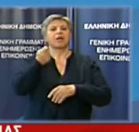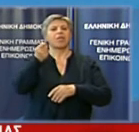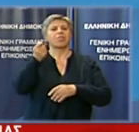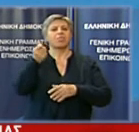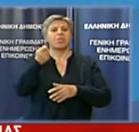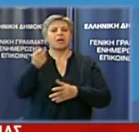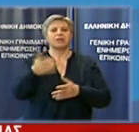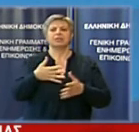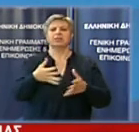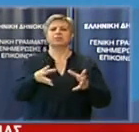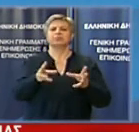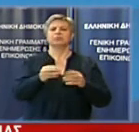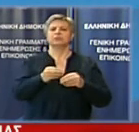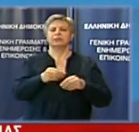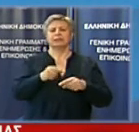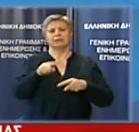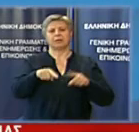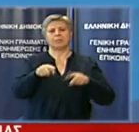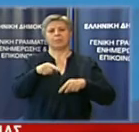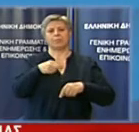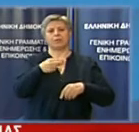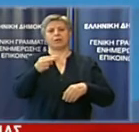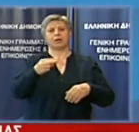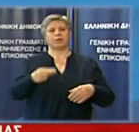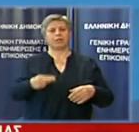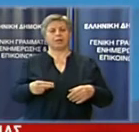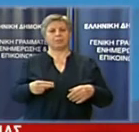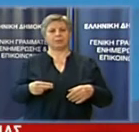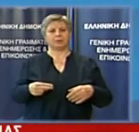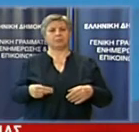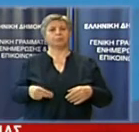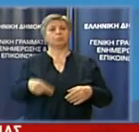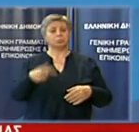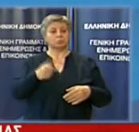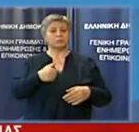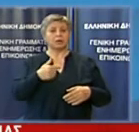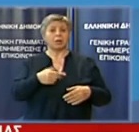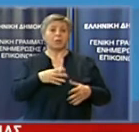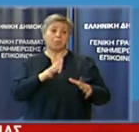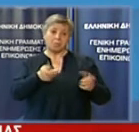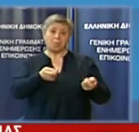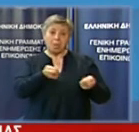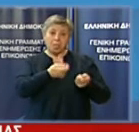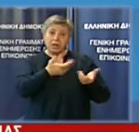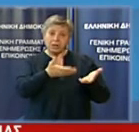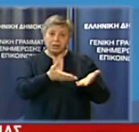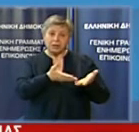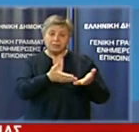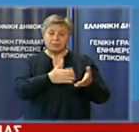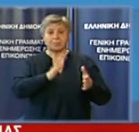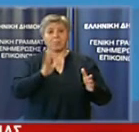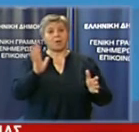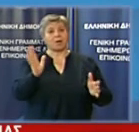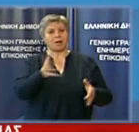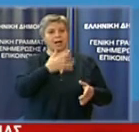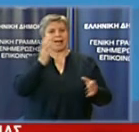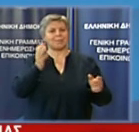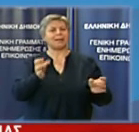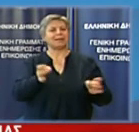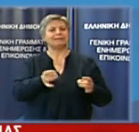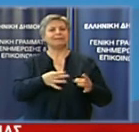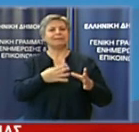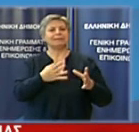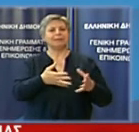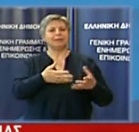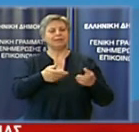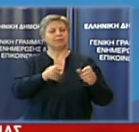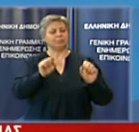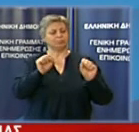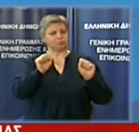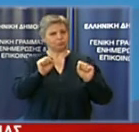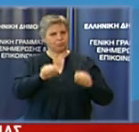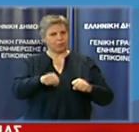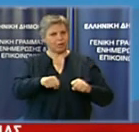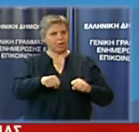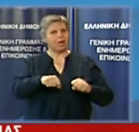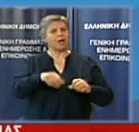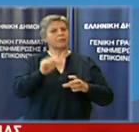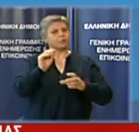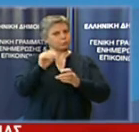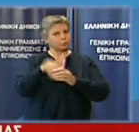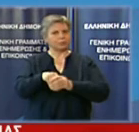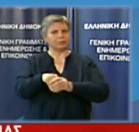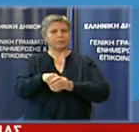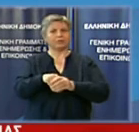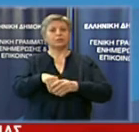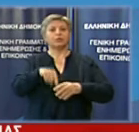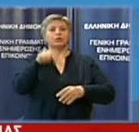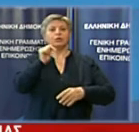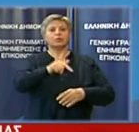για μια τεράστια στροφή στην στάση της Νέας Δημοκρατίας και θα